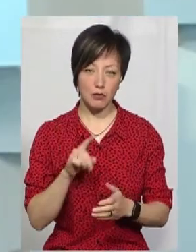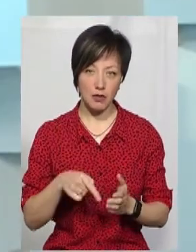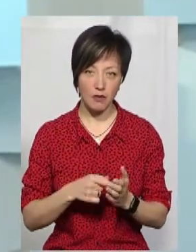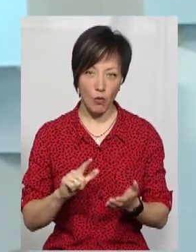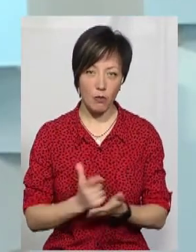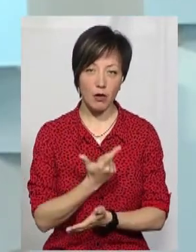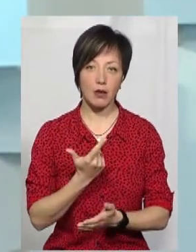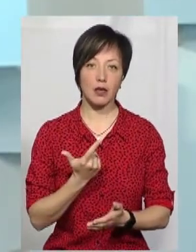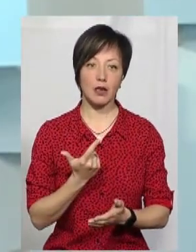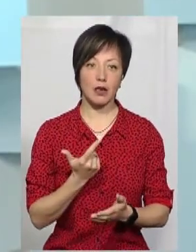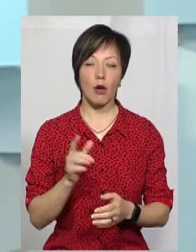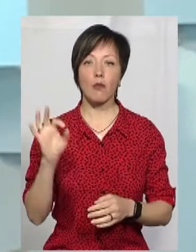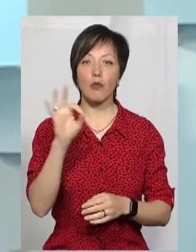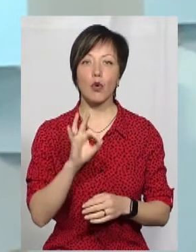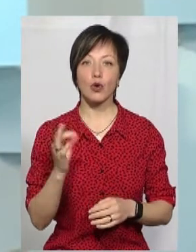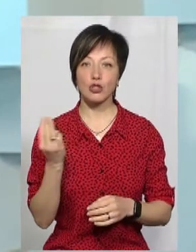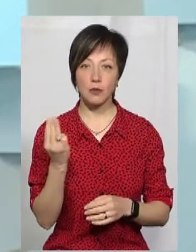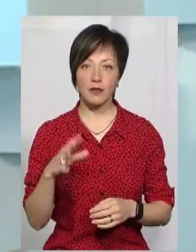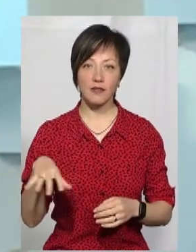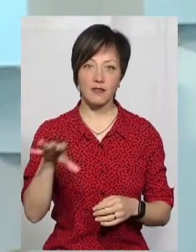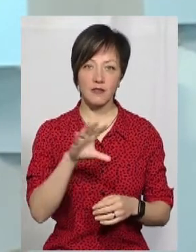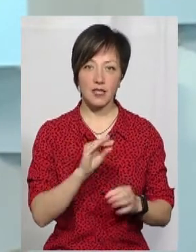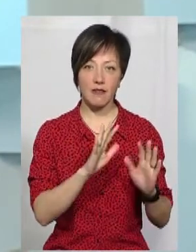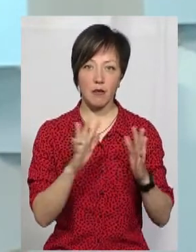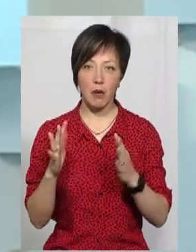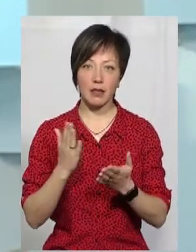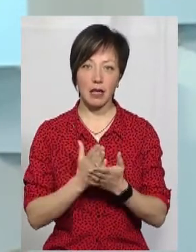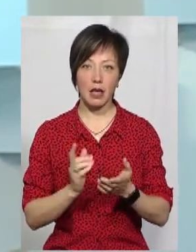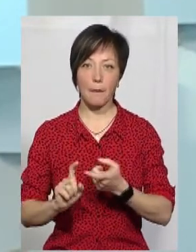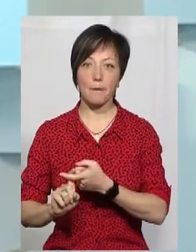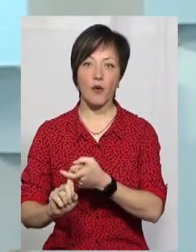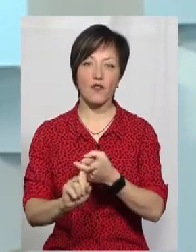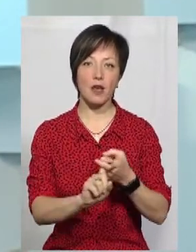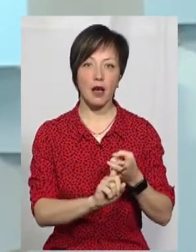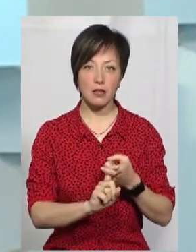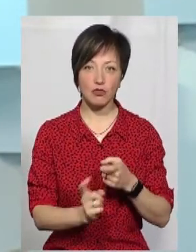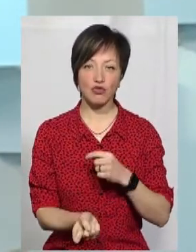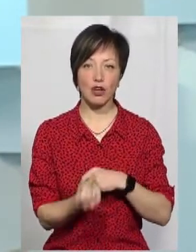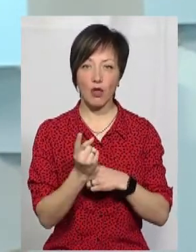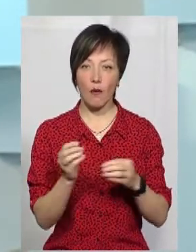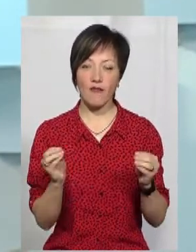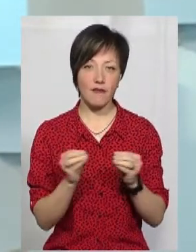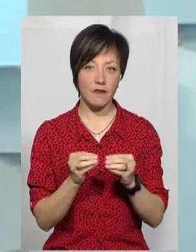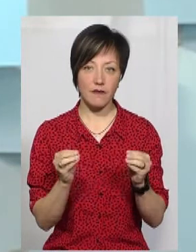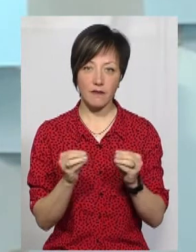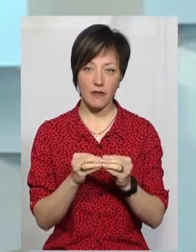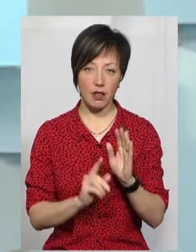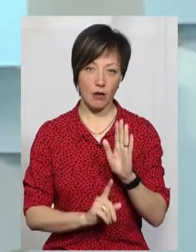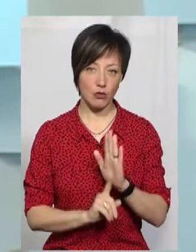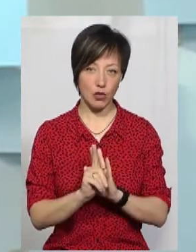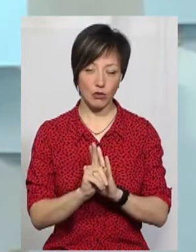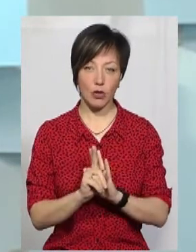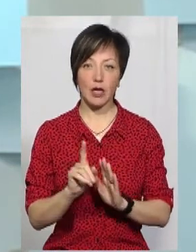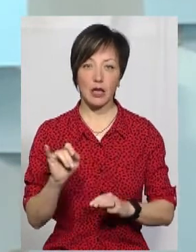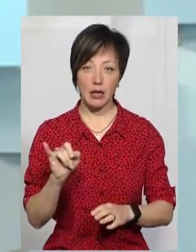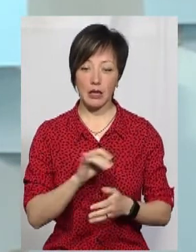таки. До речі, щодо Шепетівки, то всі ці випадки, вони між собою є пов'язаними, тому що джерело було одне і те саме на початку.